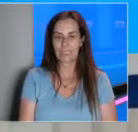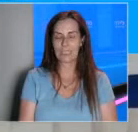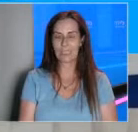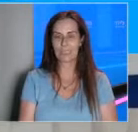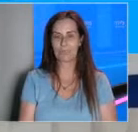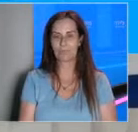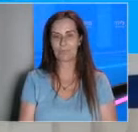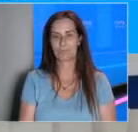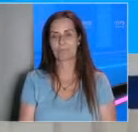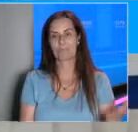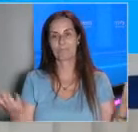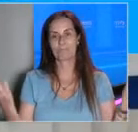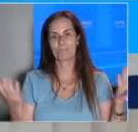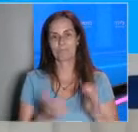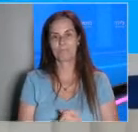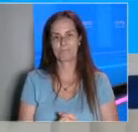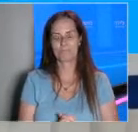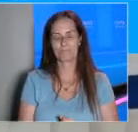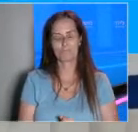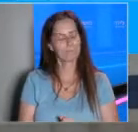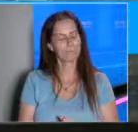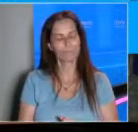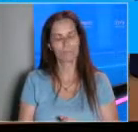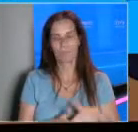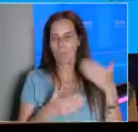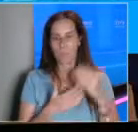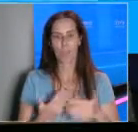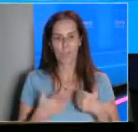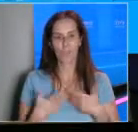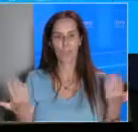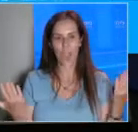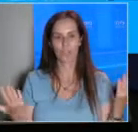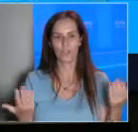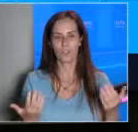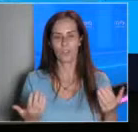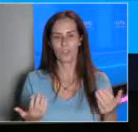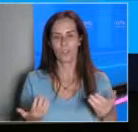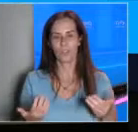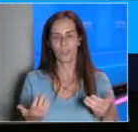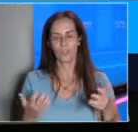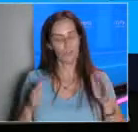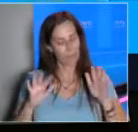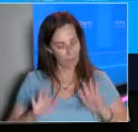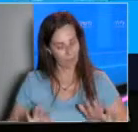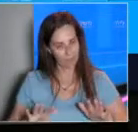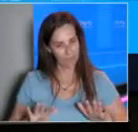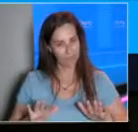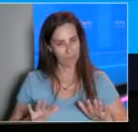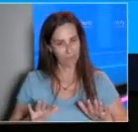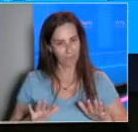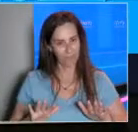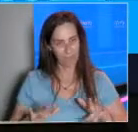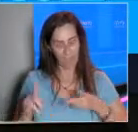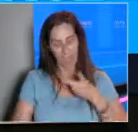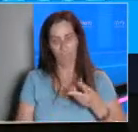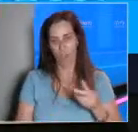כן, השארתי גאפ של מתח. לא, תשמע, בוא, בסוף אנחנו שתי קפה, נשנס מותניים